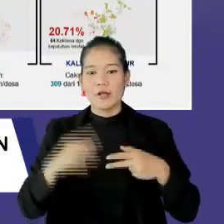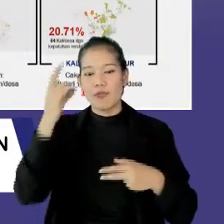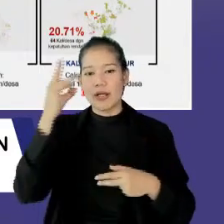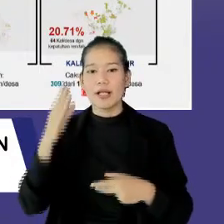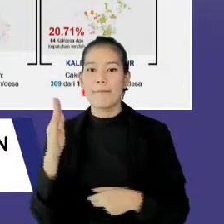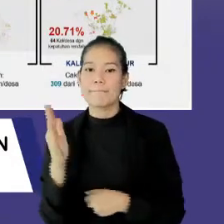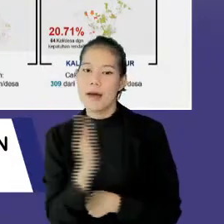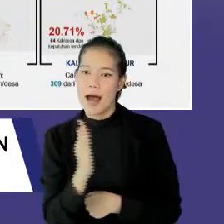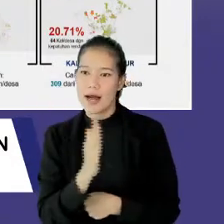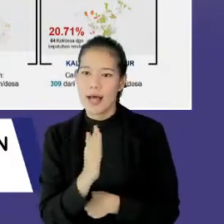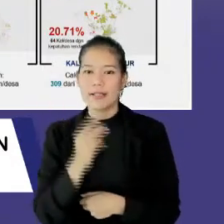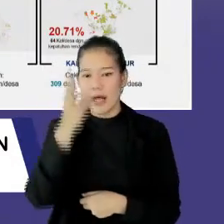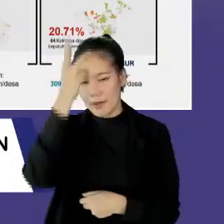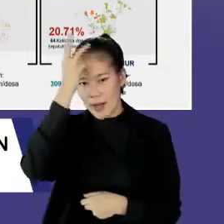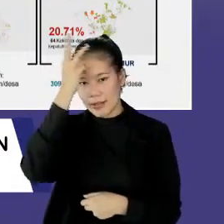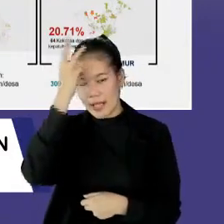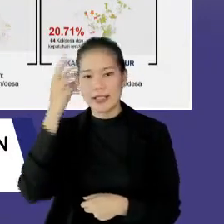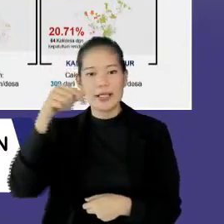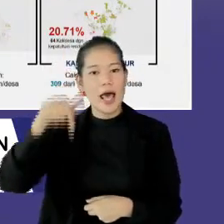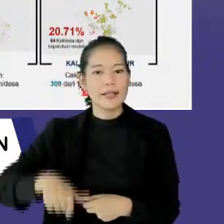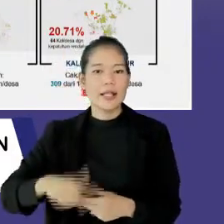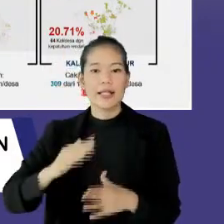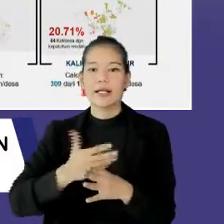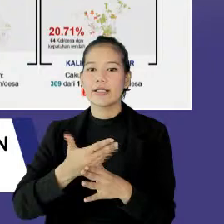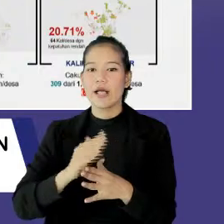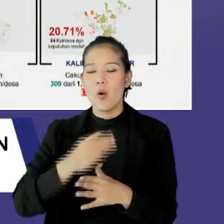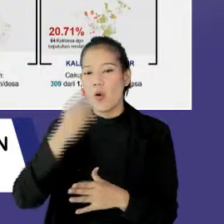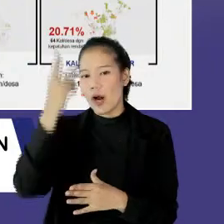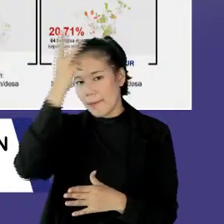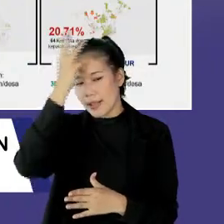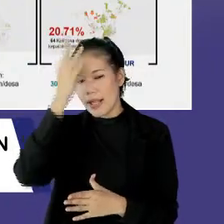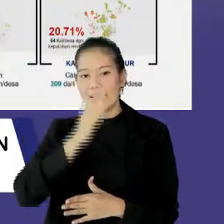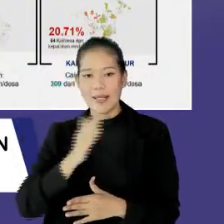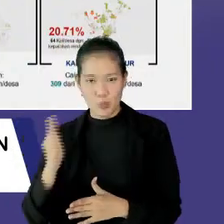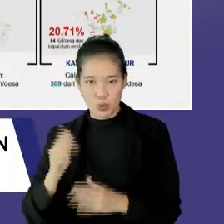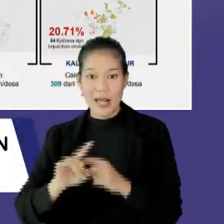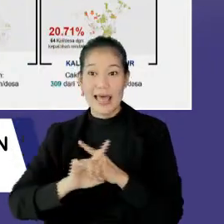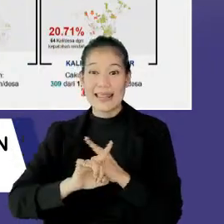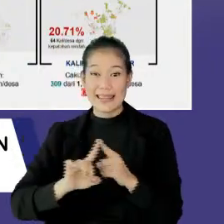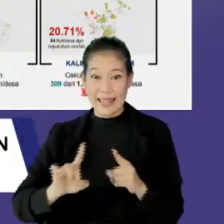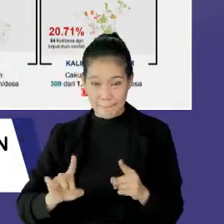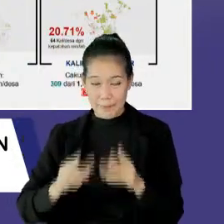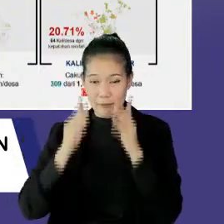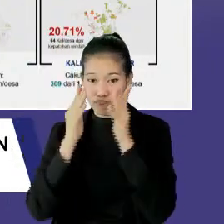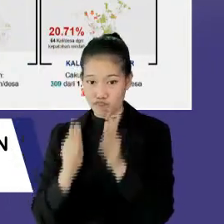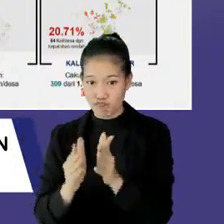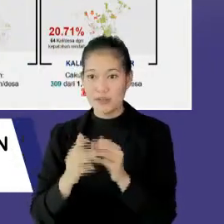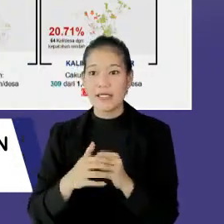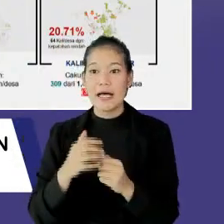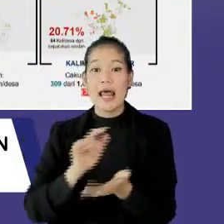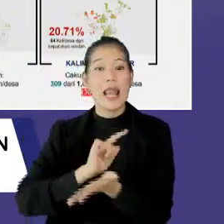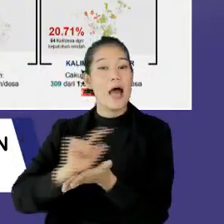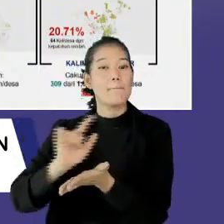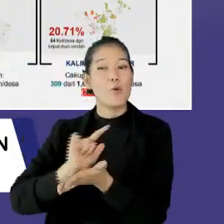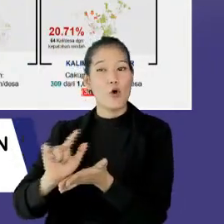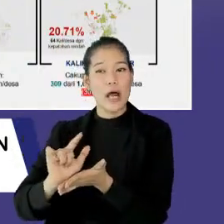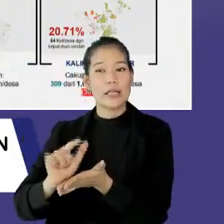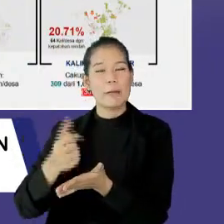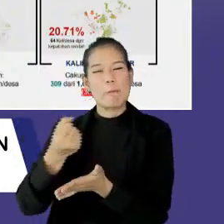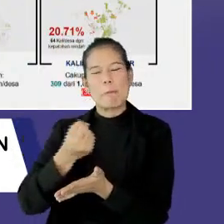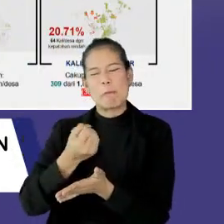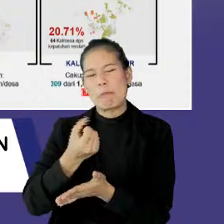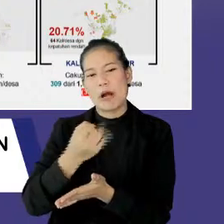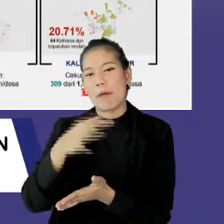Barat, Kalimantan Selatan, Sumatera Utara, Riau, Kalimantan Timur. Tapi di sini juga saya garis bawahi, pelaporannya baru mencakup